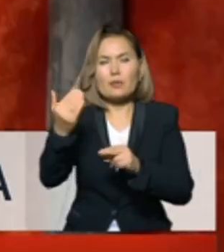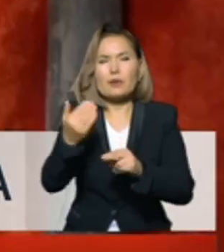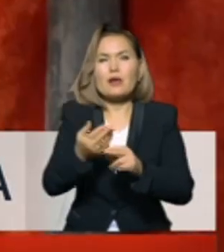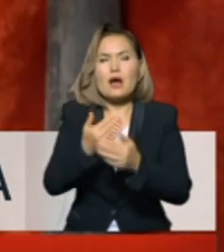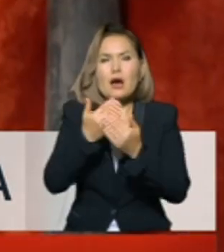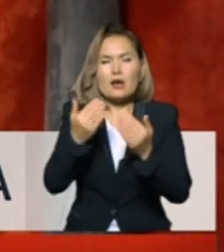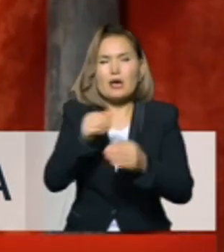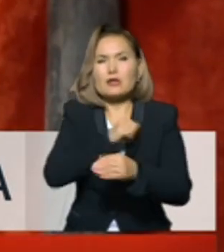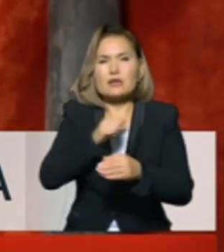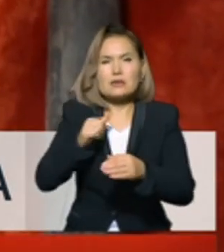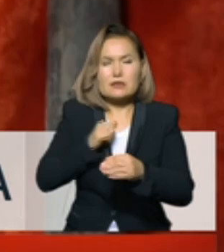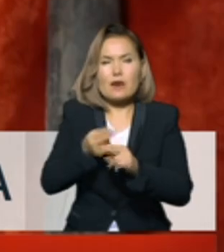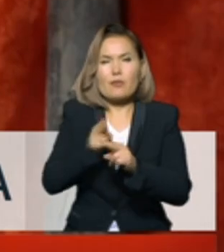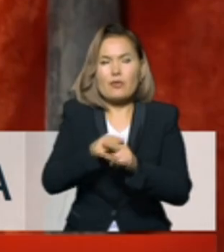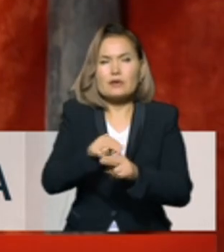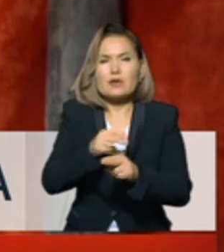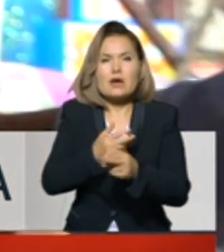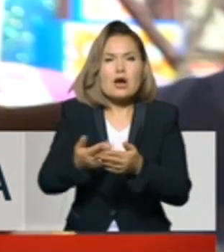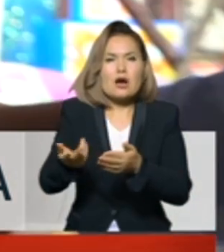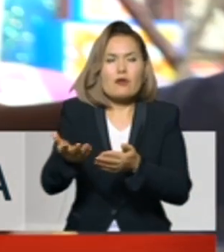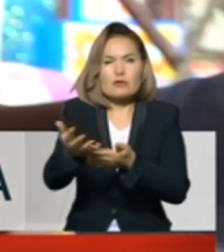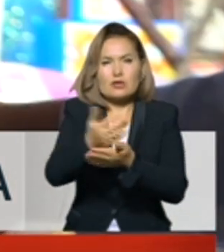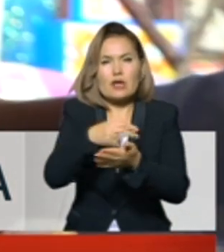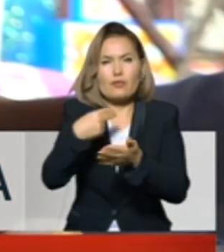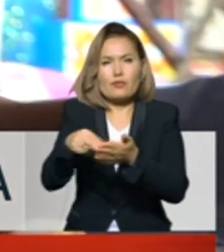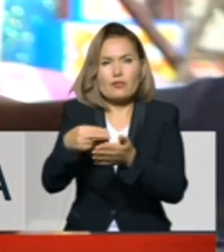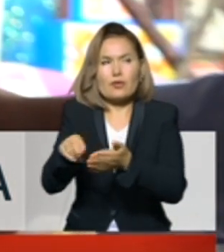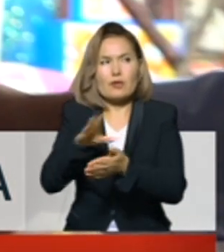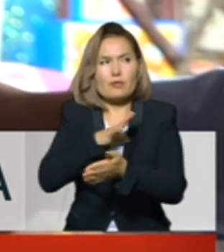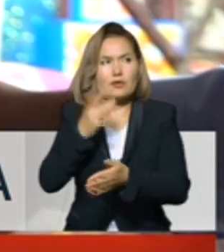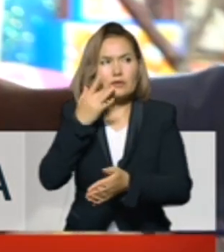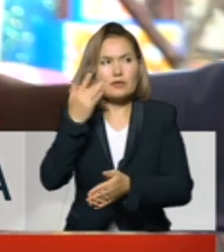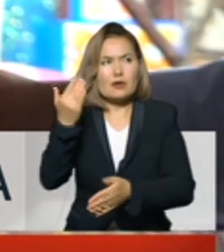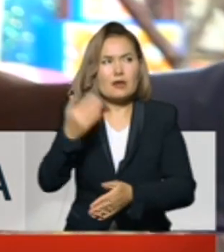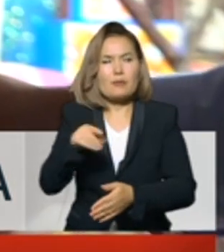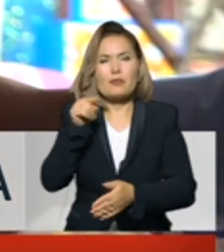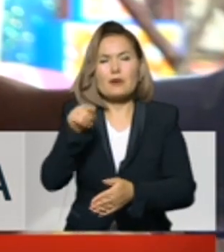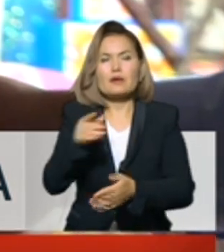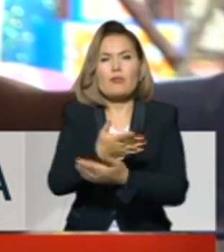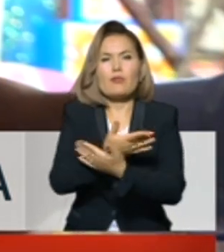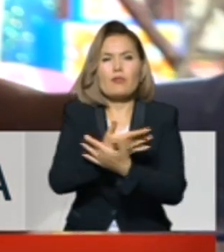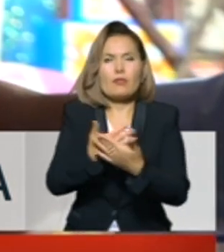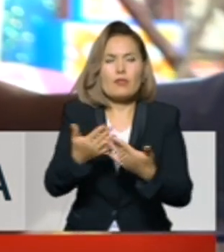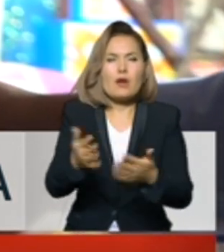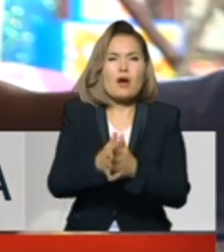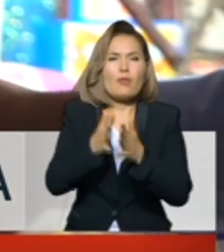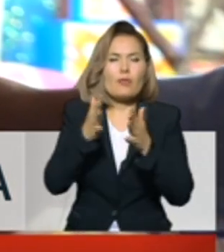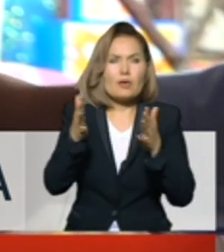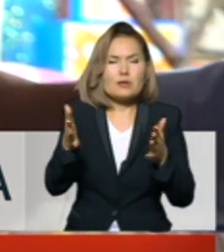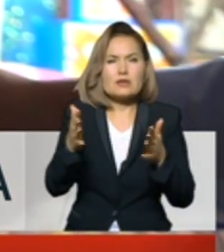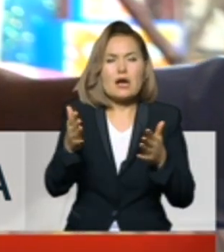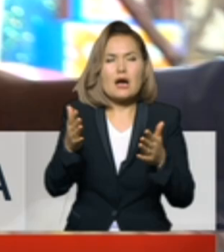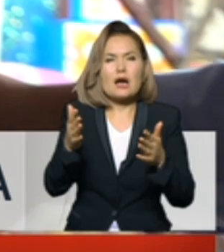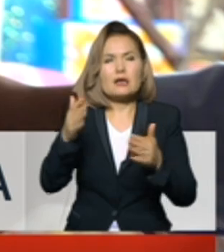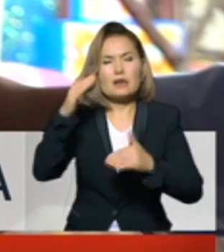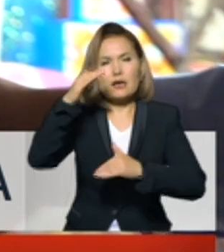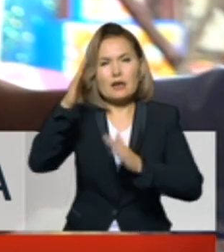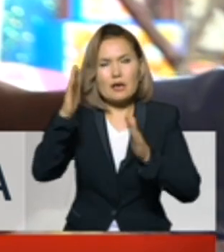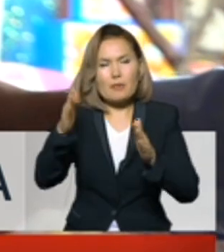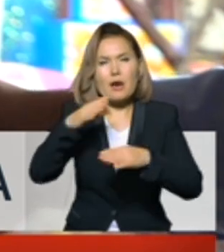коллекционер іздеп жүріп ақшаға сатып алыпты. Қазір менде мыңнан астам кілем,